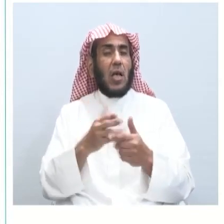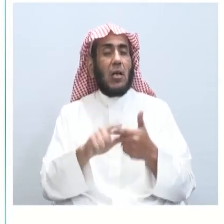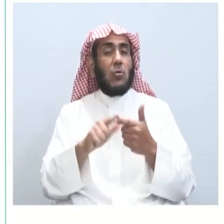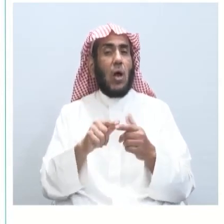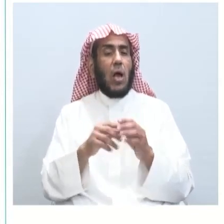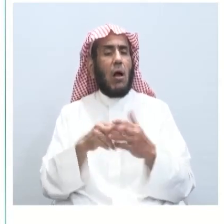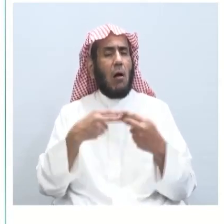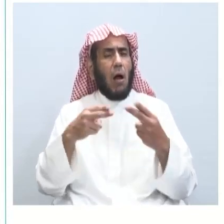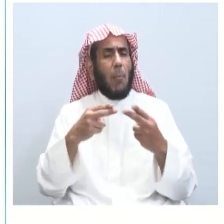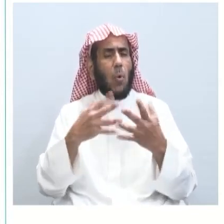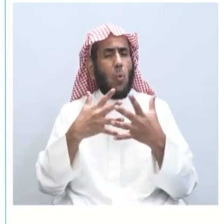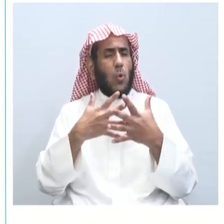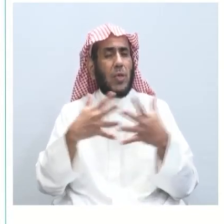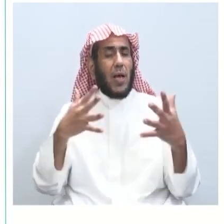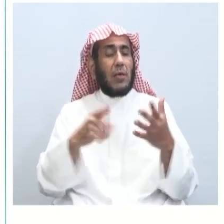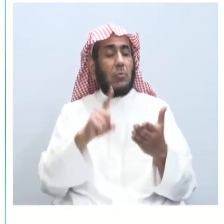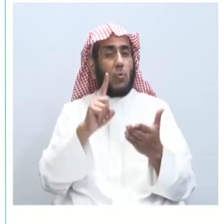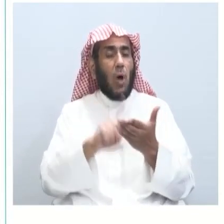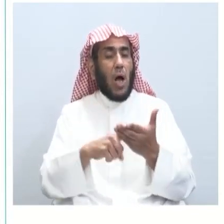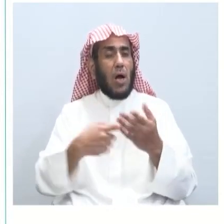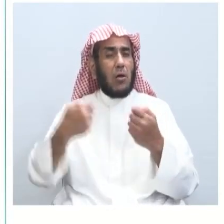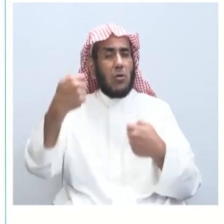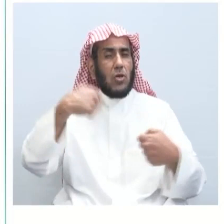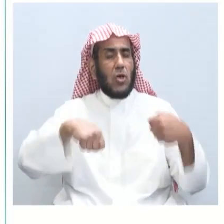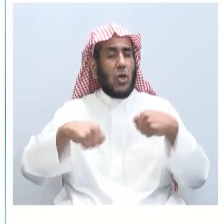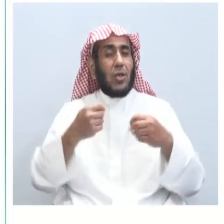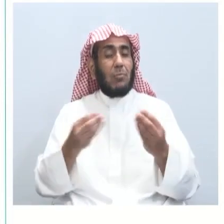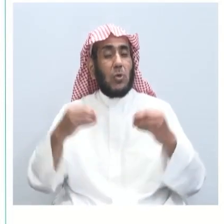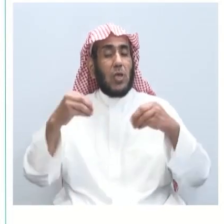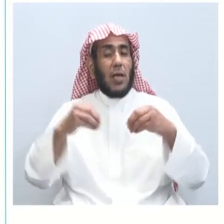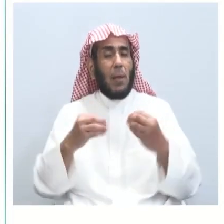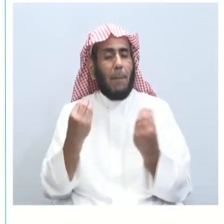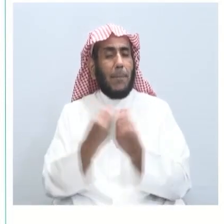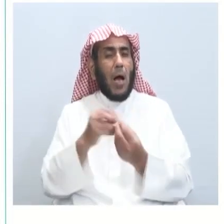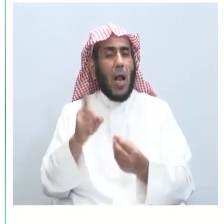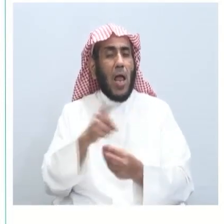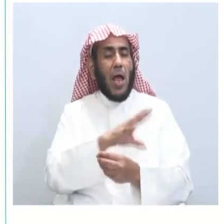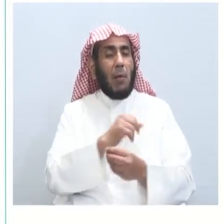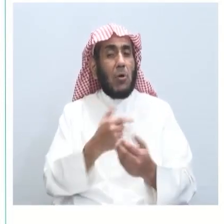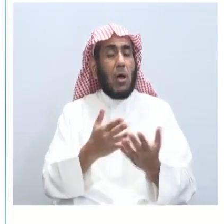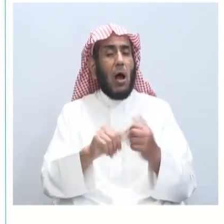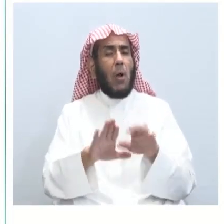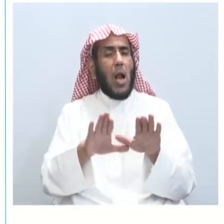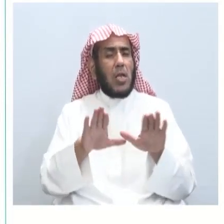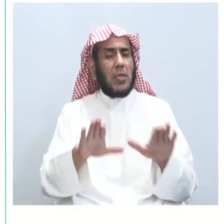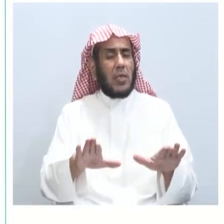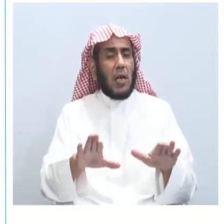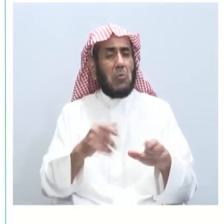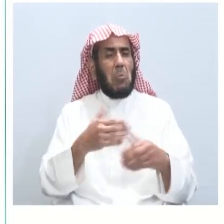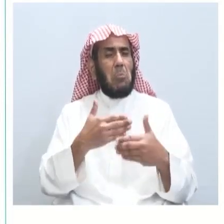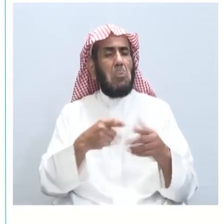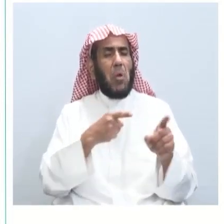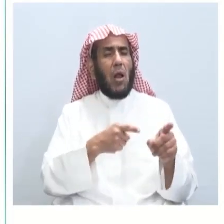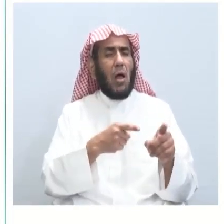انها قابله للتضخم بمعنى تحقق ايرادات متزايده مع الايام كذلك قابله للاستقرار بمعنى لن تكون مبنيه